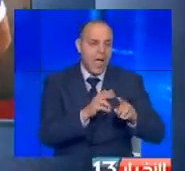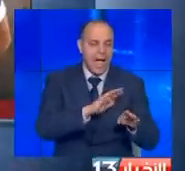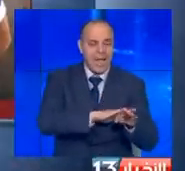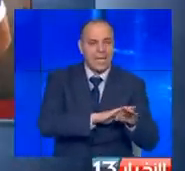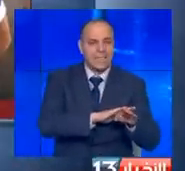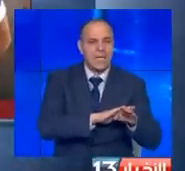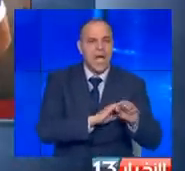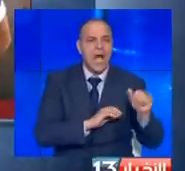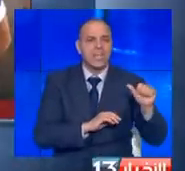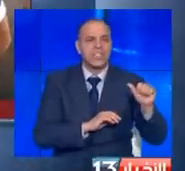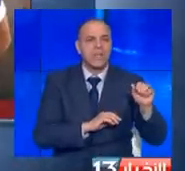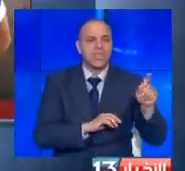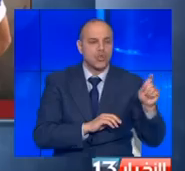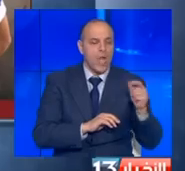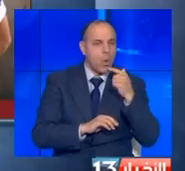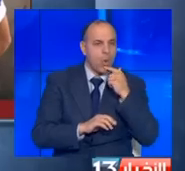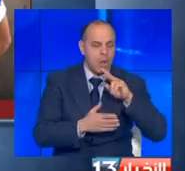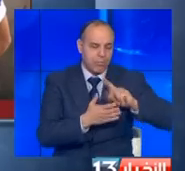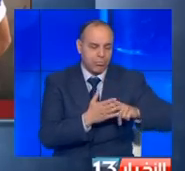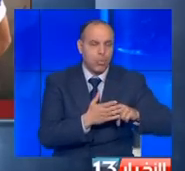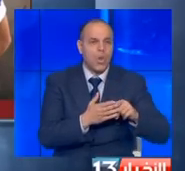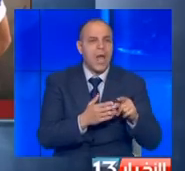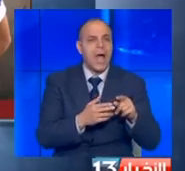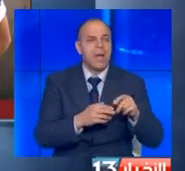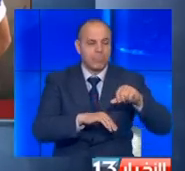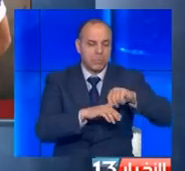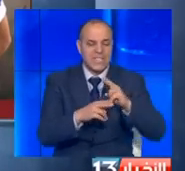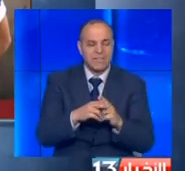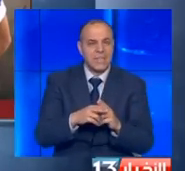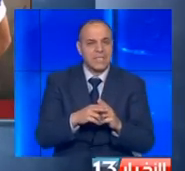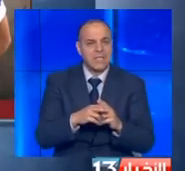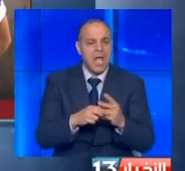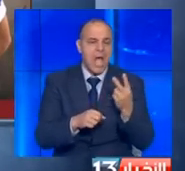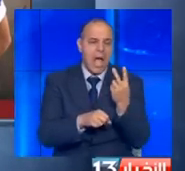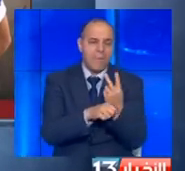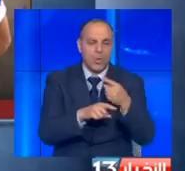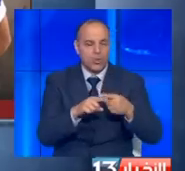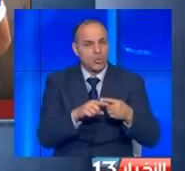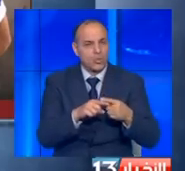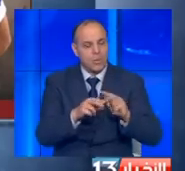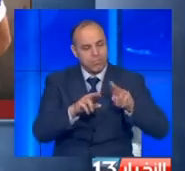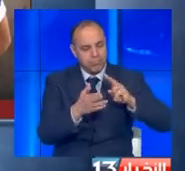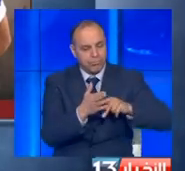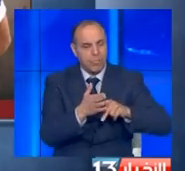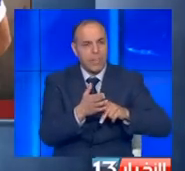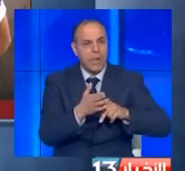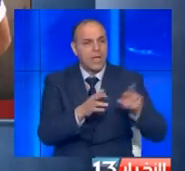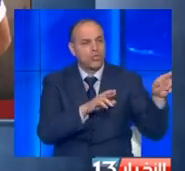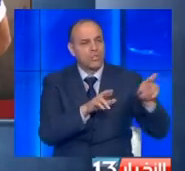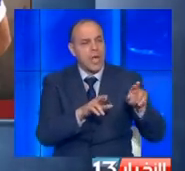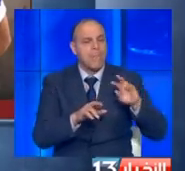شافيز باغي ايضا عقد انضمامه الى فريق عاصمه الجنوب لمده موسمين ونصف قادما من